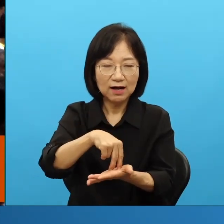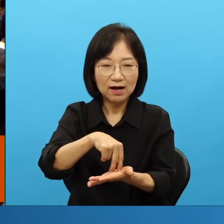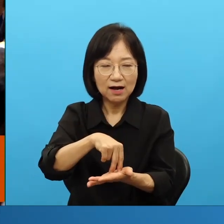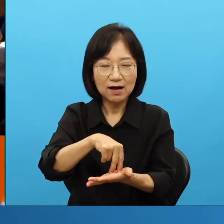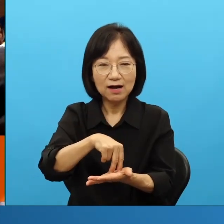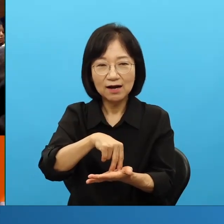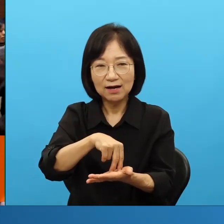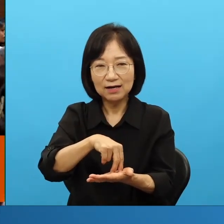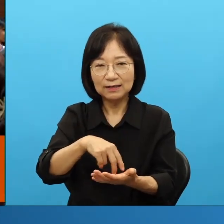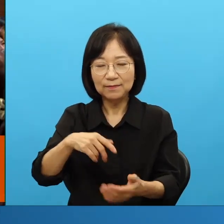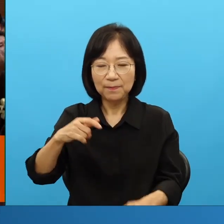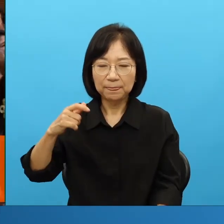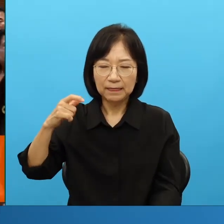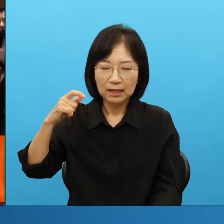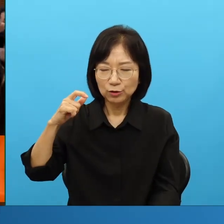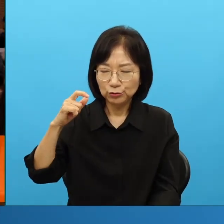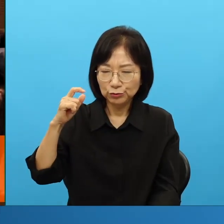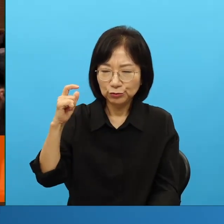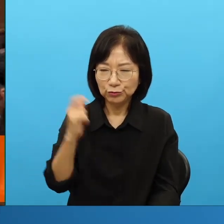서리라.